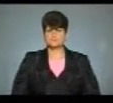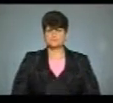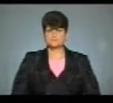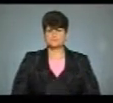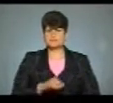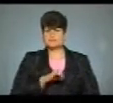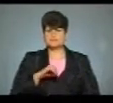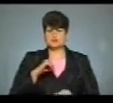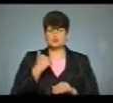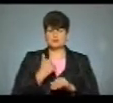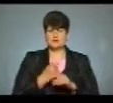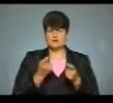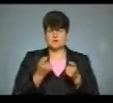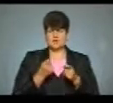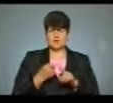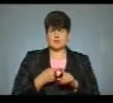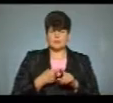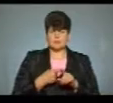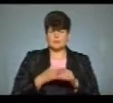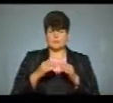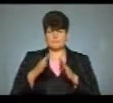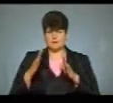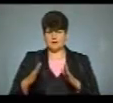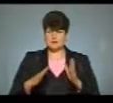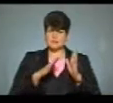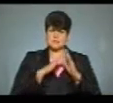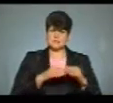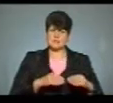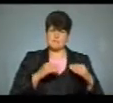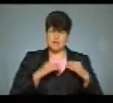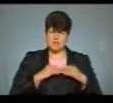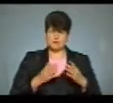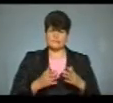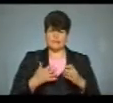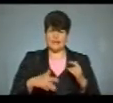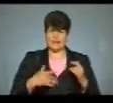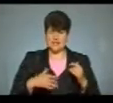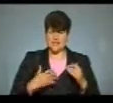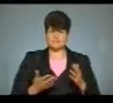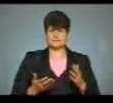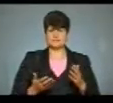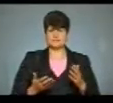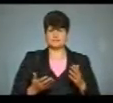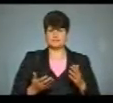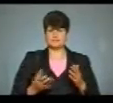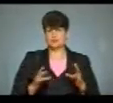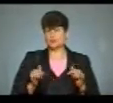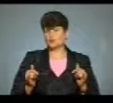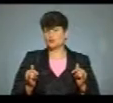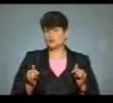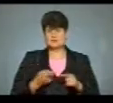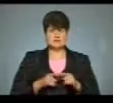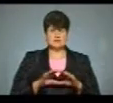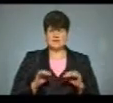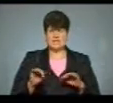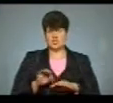Саме основне – трохи картоплі, палатка, спальники, гітара. Ну, це все. Ну